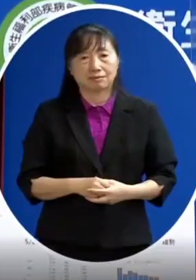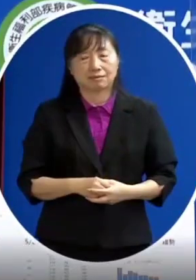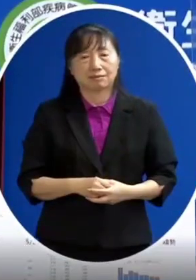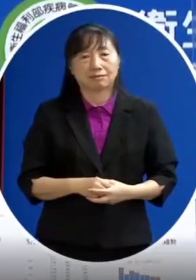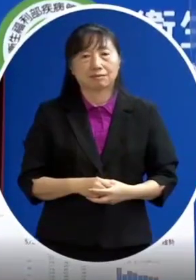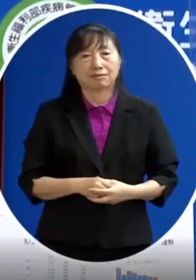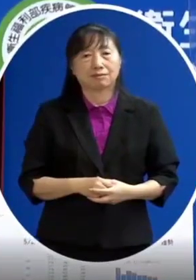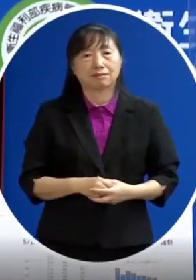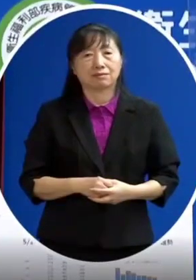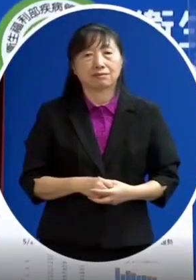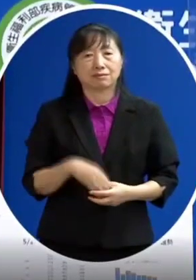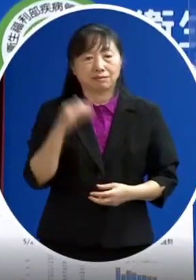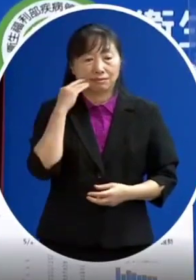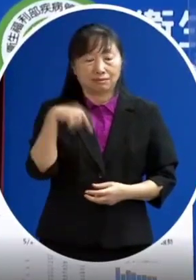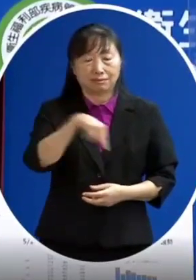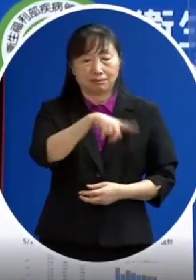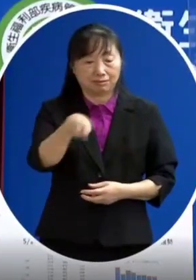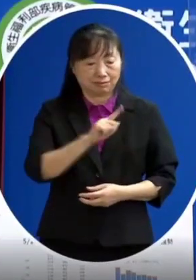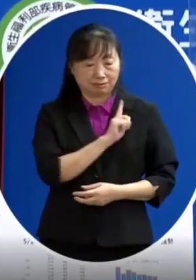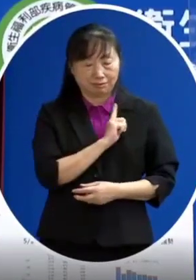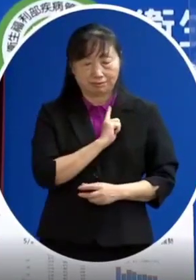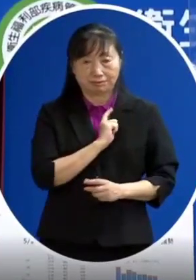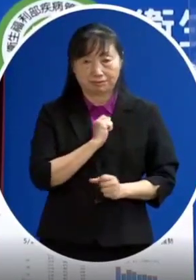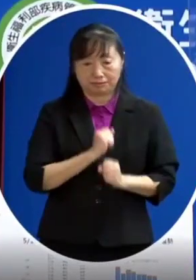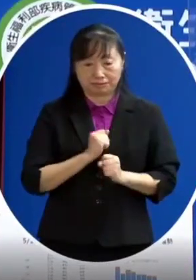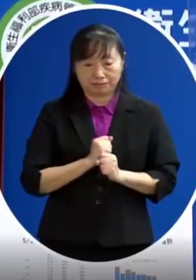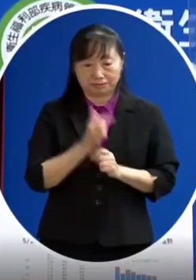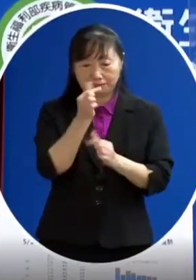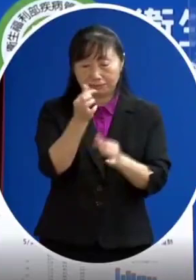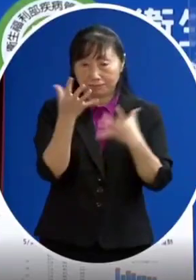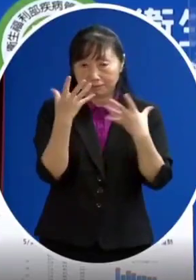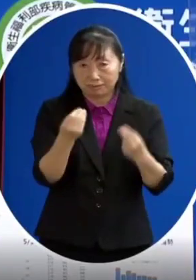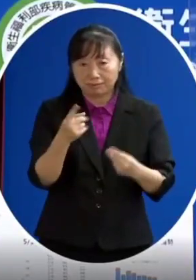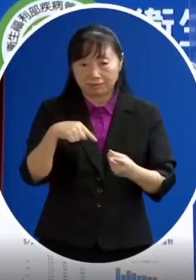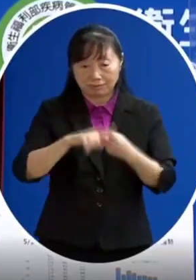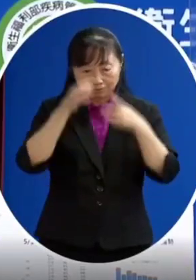那这些没有好好做事情的，应该要检讨。好，谢谢。